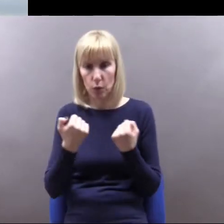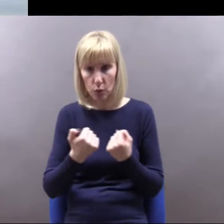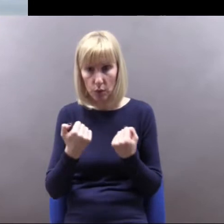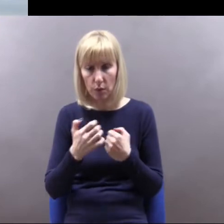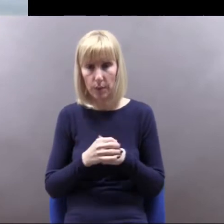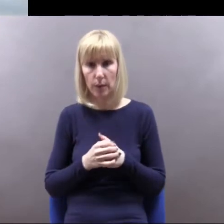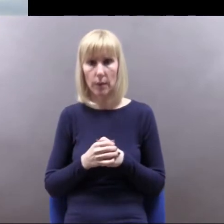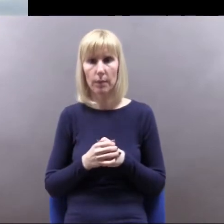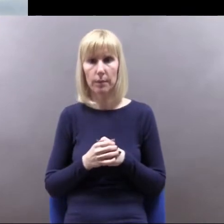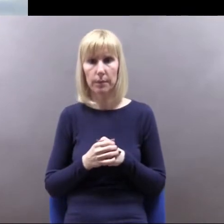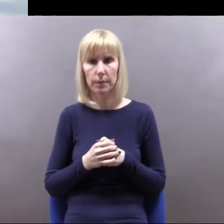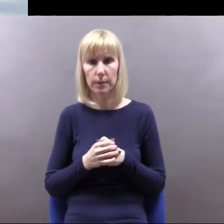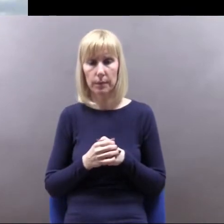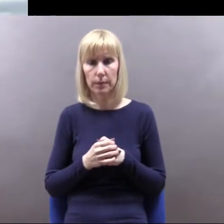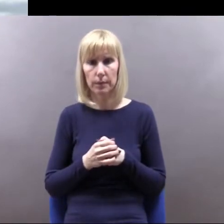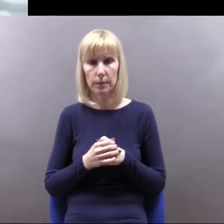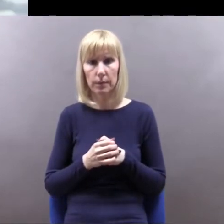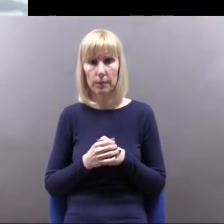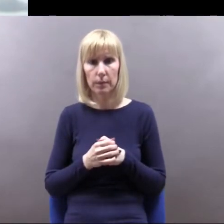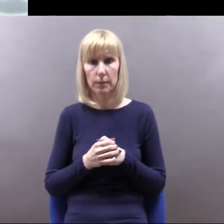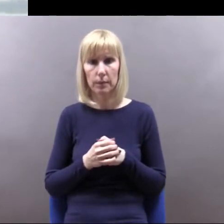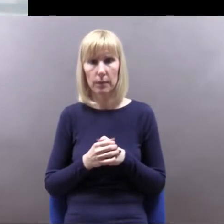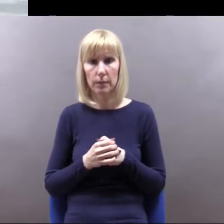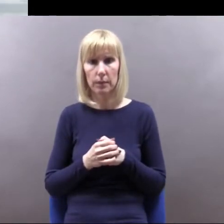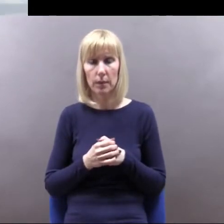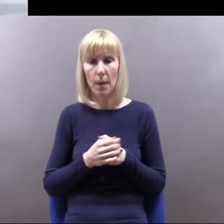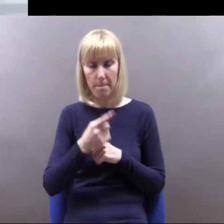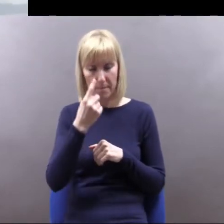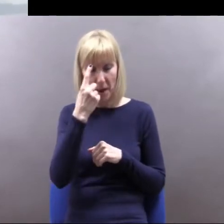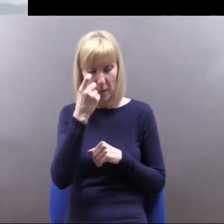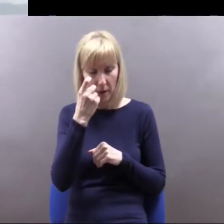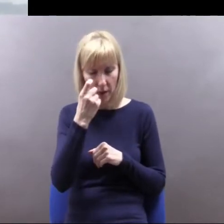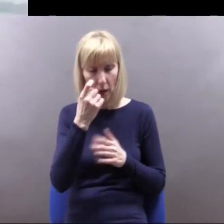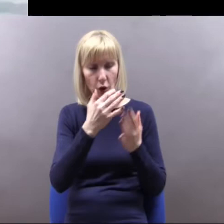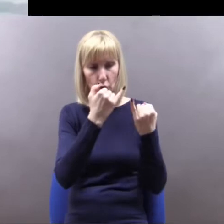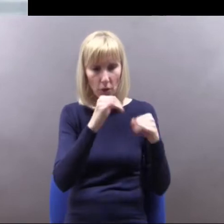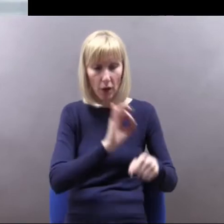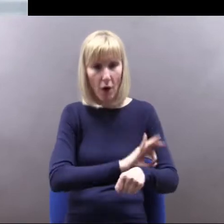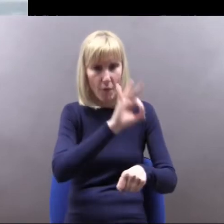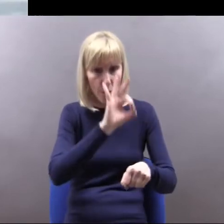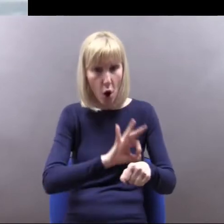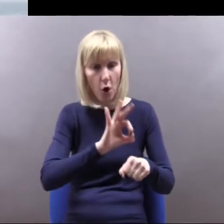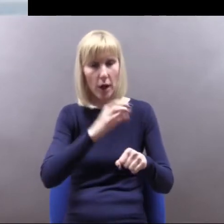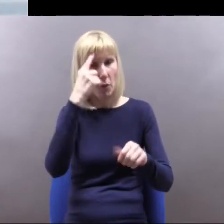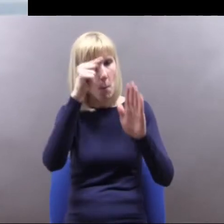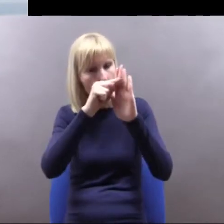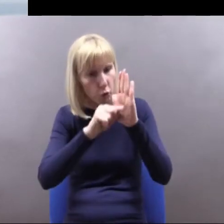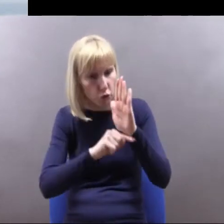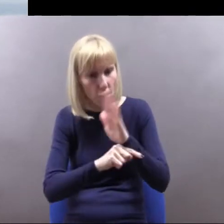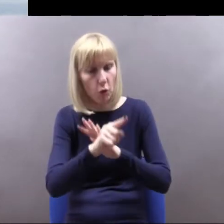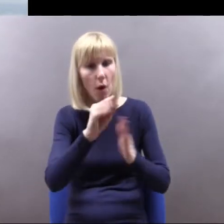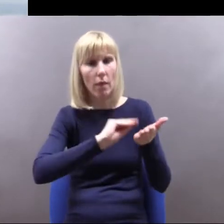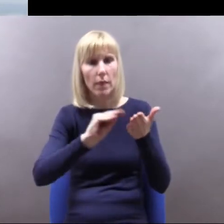osoba niepełnosprawna na trzecie piętro dostanie się przy pomocy schodołazu, i to będzie piękny zapis wyczerpujący